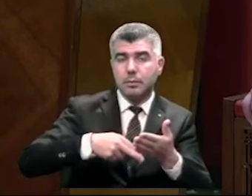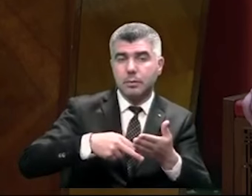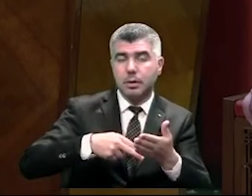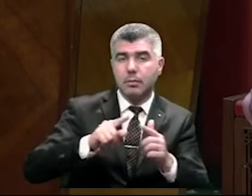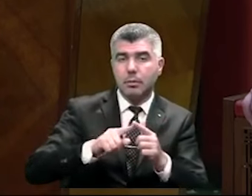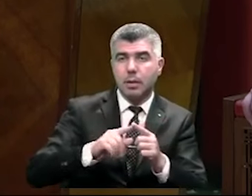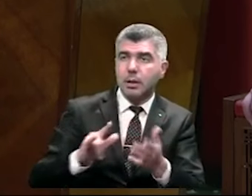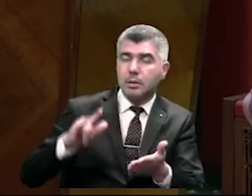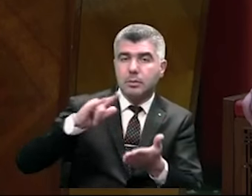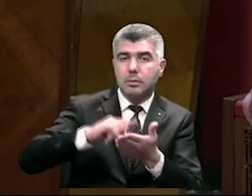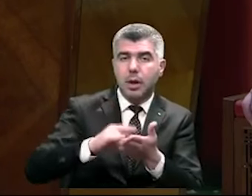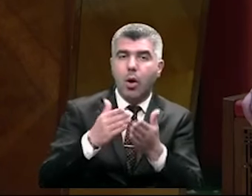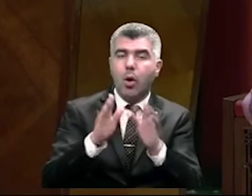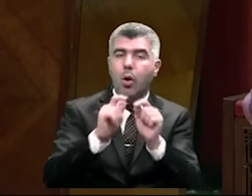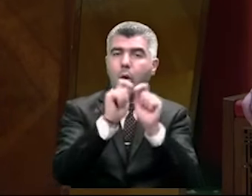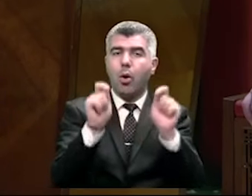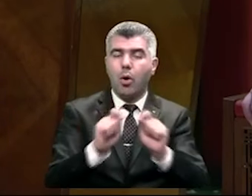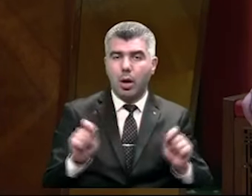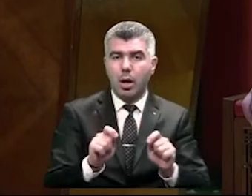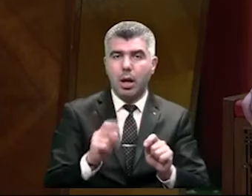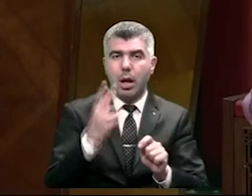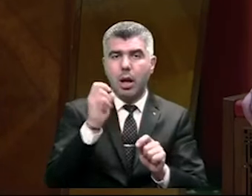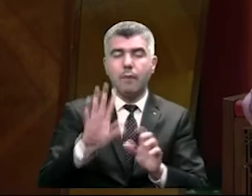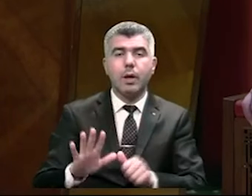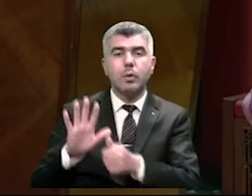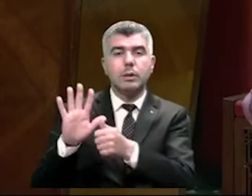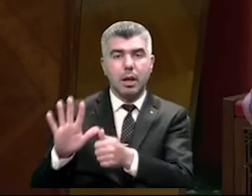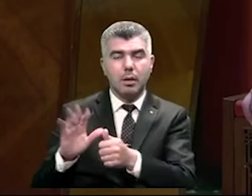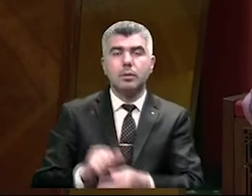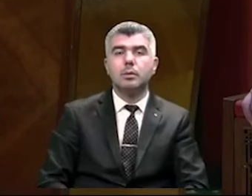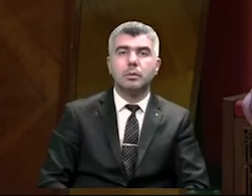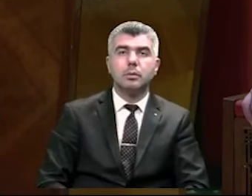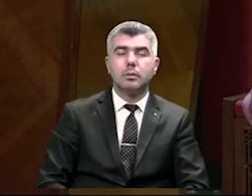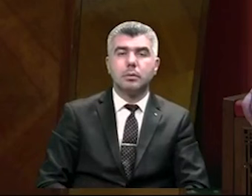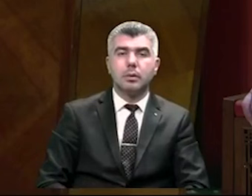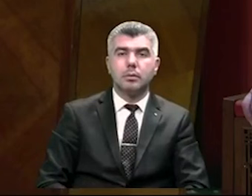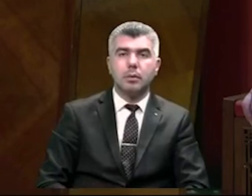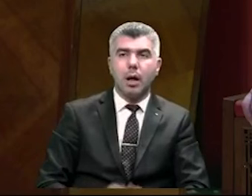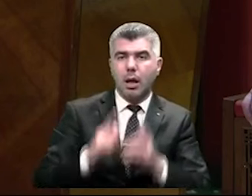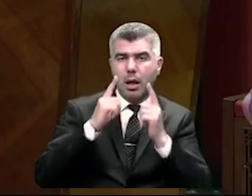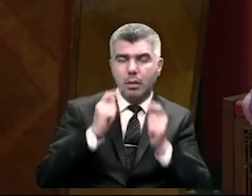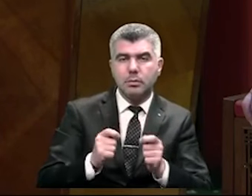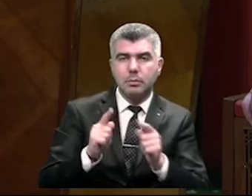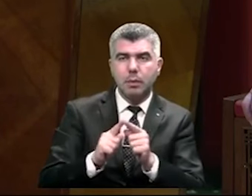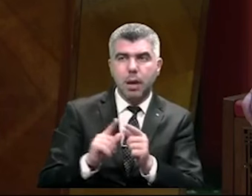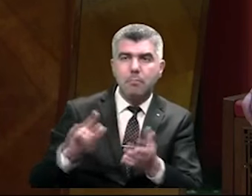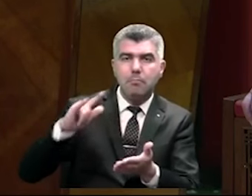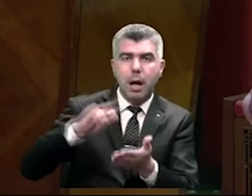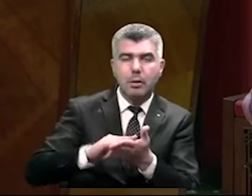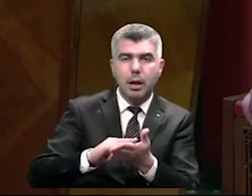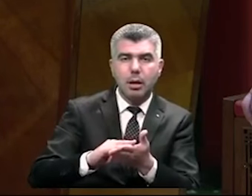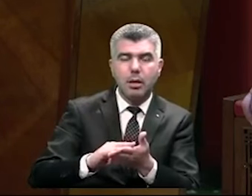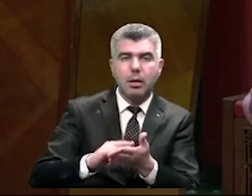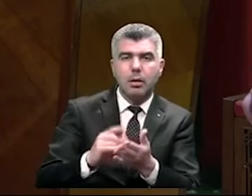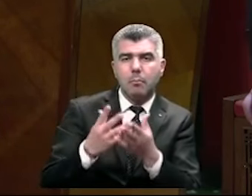المفتوح عام 2006 ومنذ ذلك شهدت الاجواء المغربيه تطور ملحوض مكن من